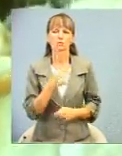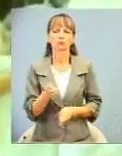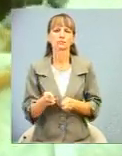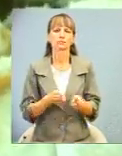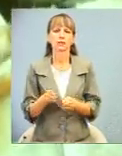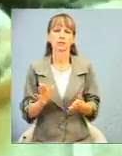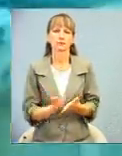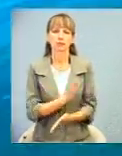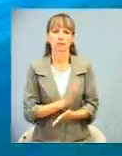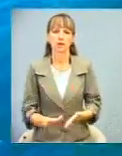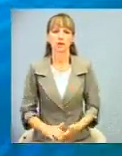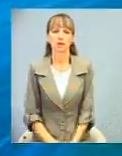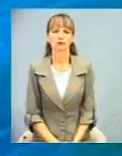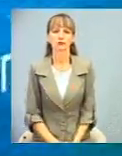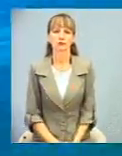фахівці безкоштовно.